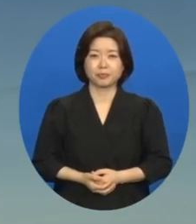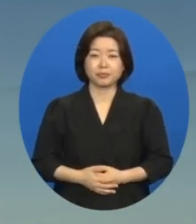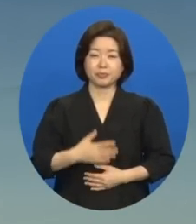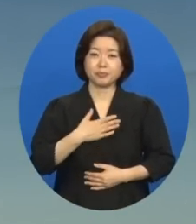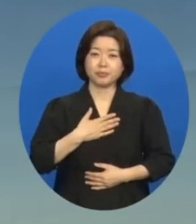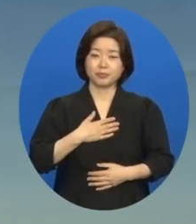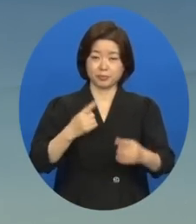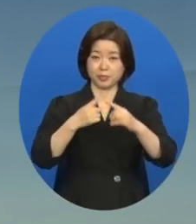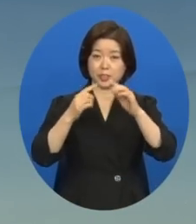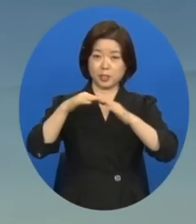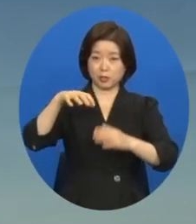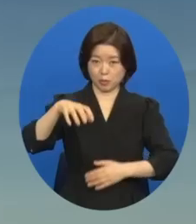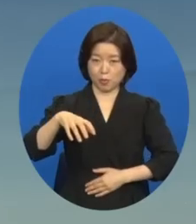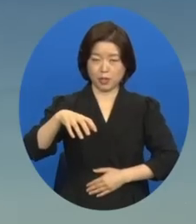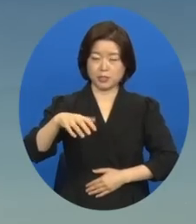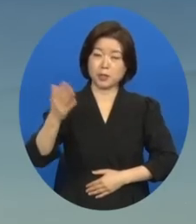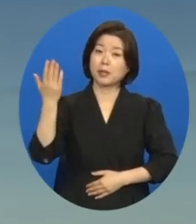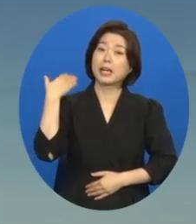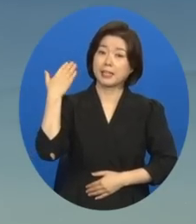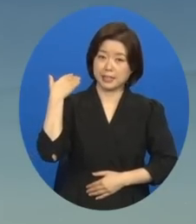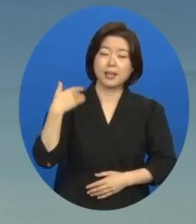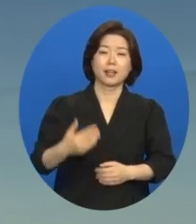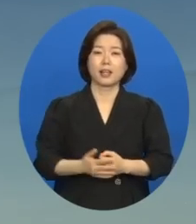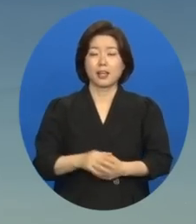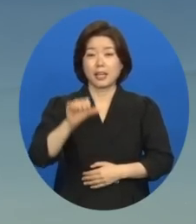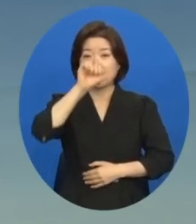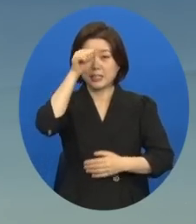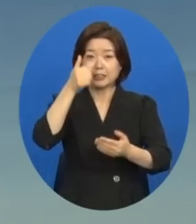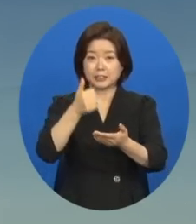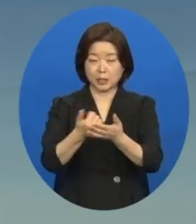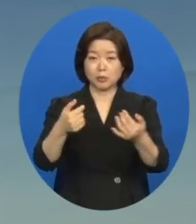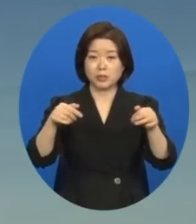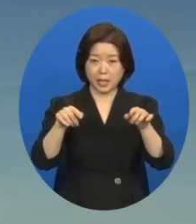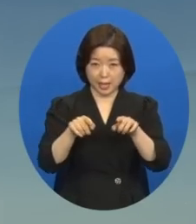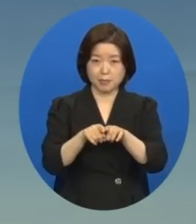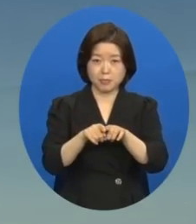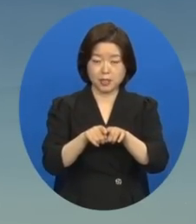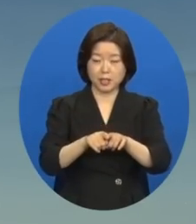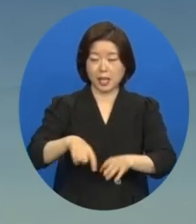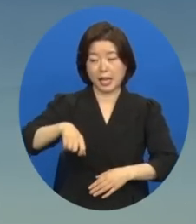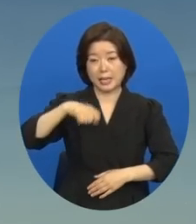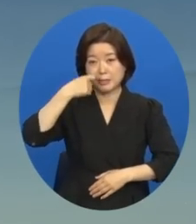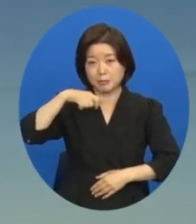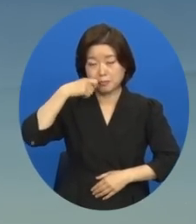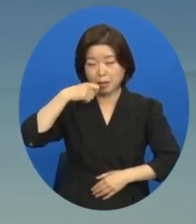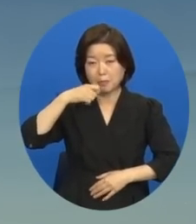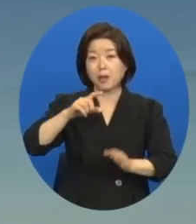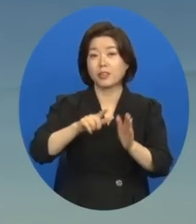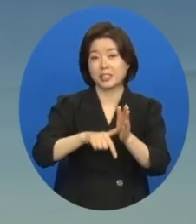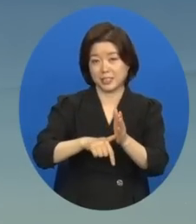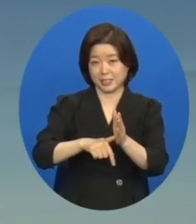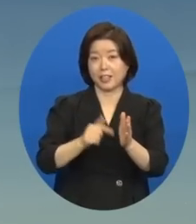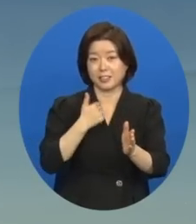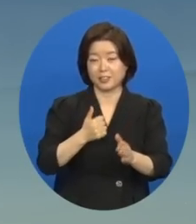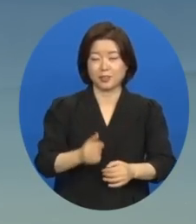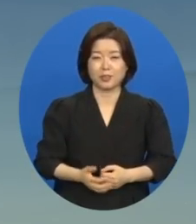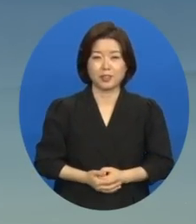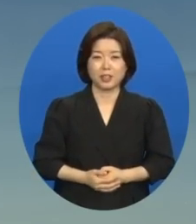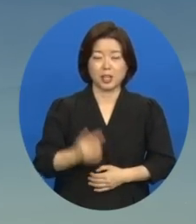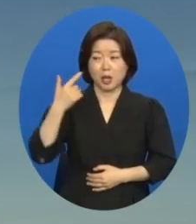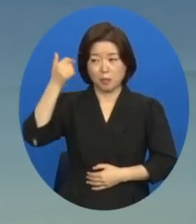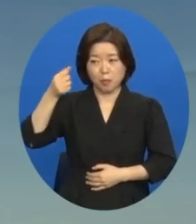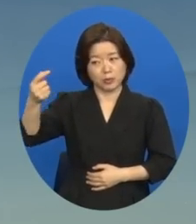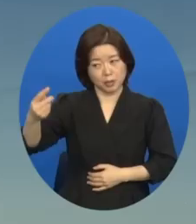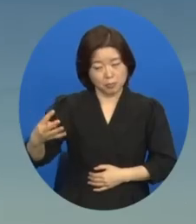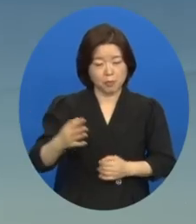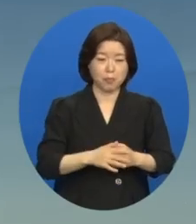저희 교회에서 한 번은 장로님들과 함께 이렇게 식사하는 자리가 있었습니다. 목사님들 몇 분과